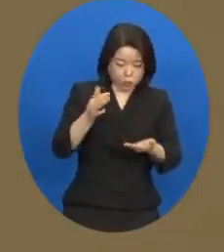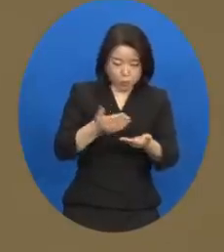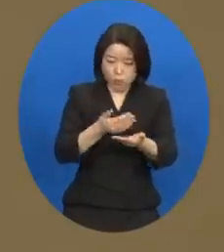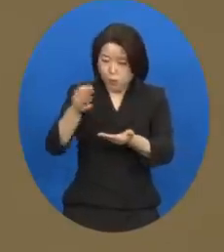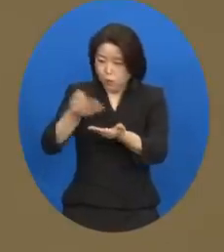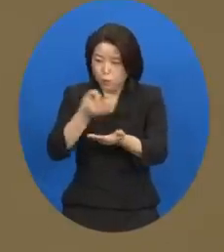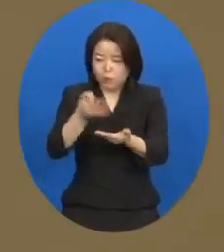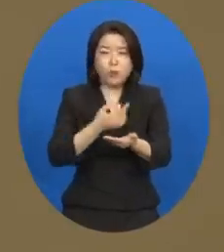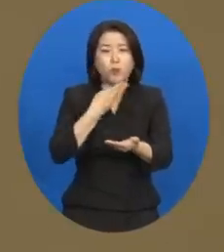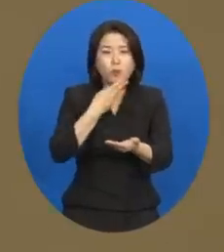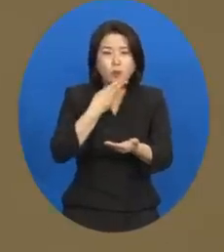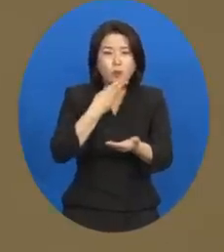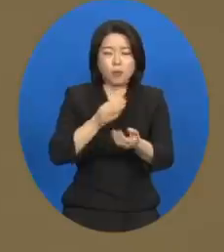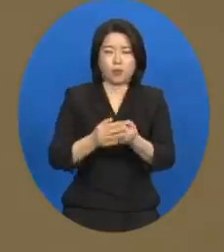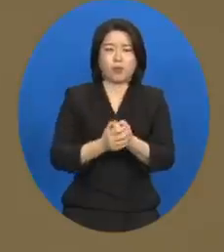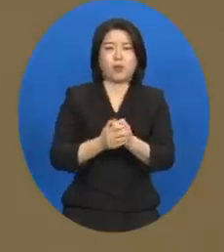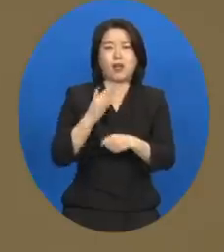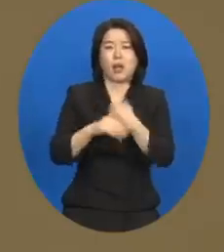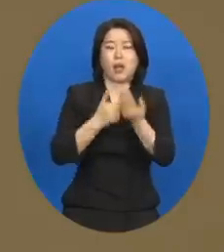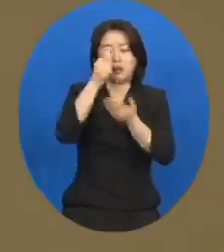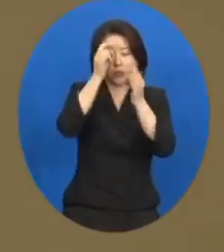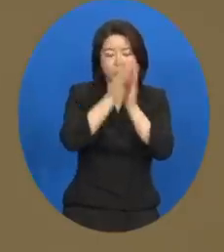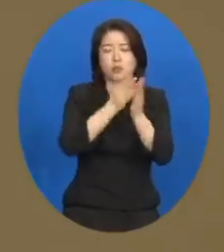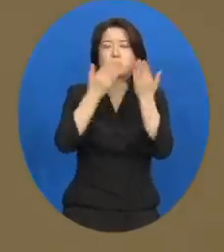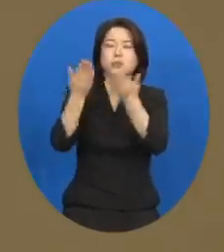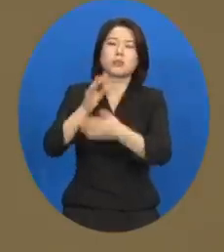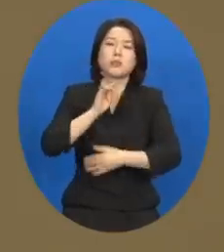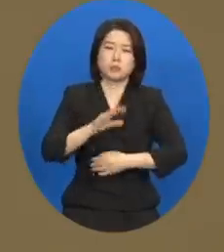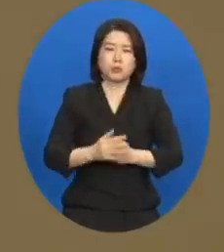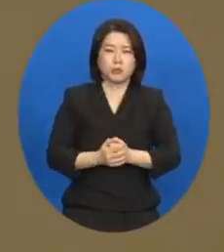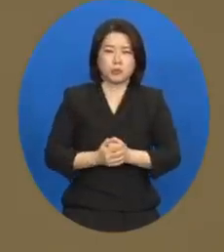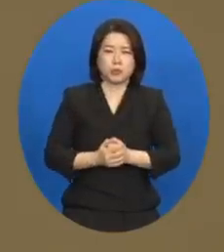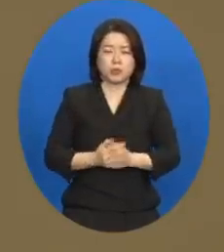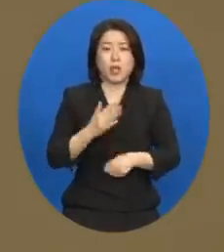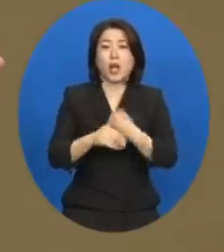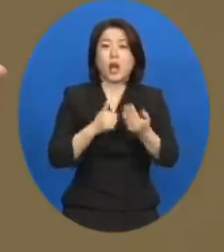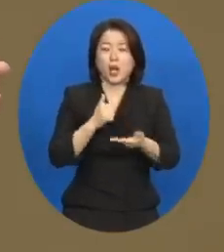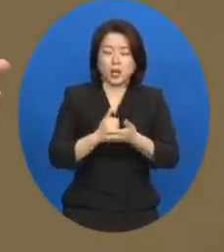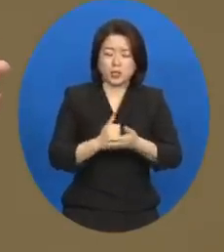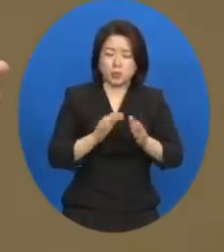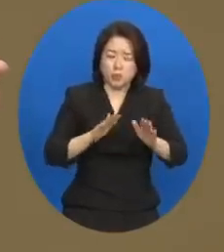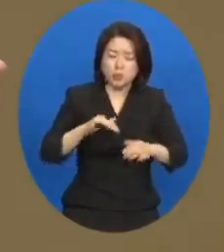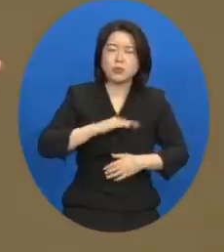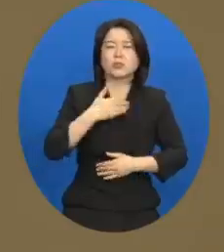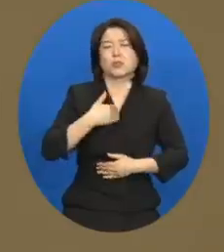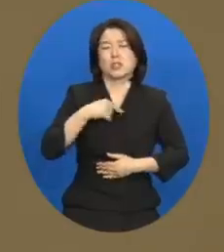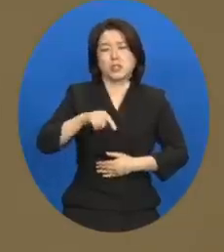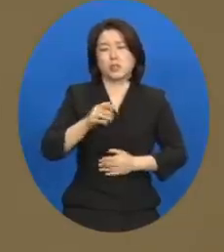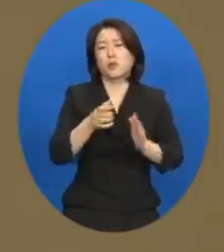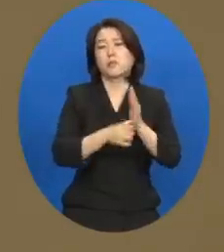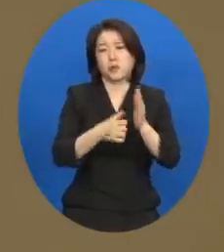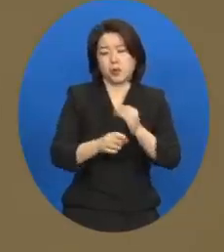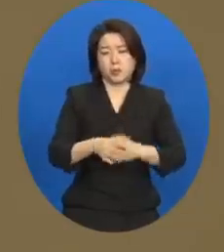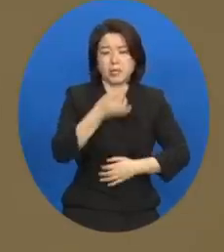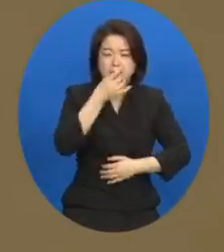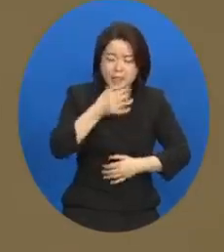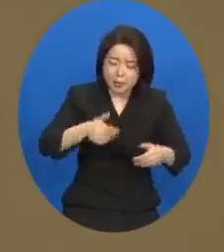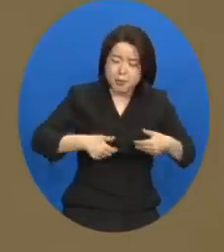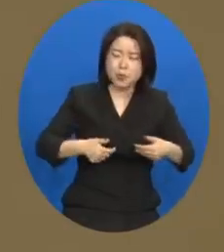데가 없어요. 하나님께 기도할 뿐이죠. 하나님, 우리에게 이것이 필요합니다. 쌀이